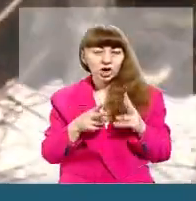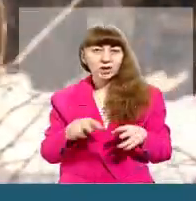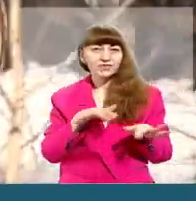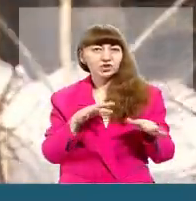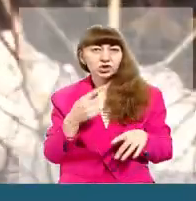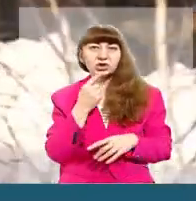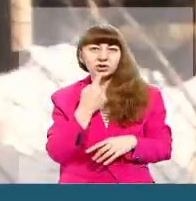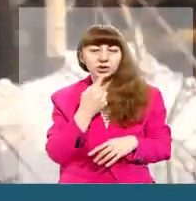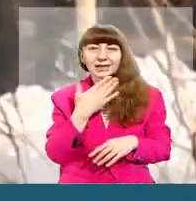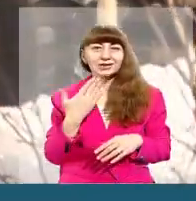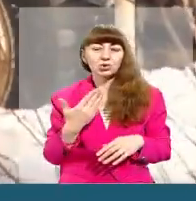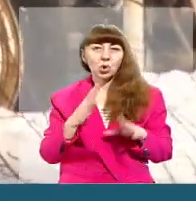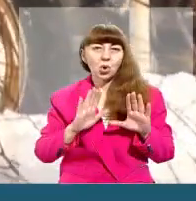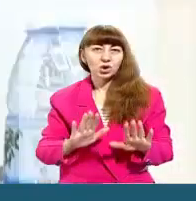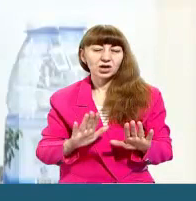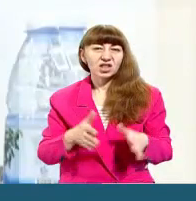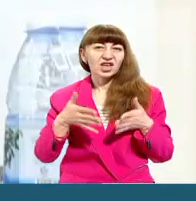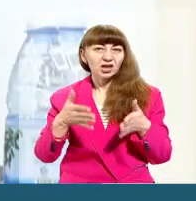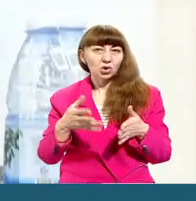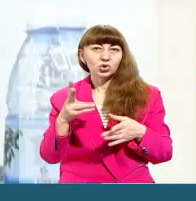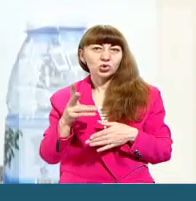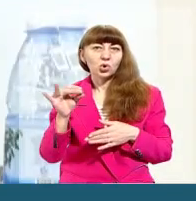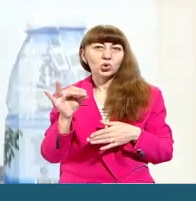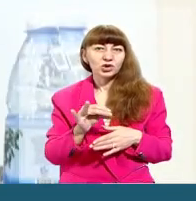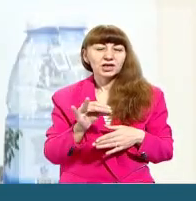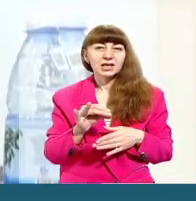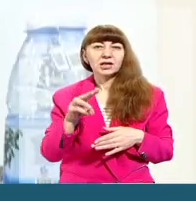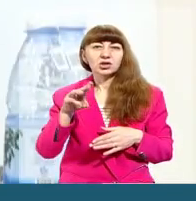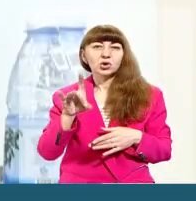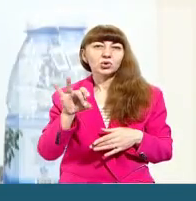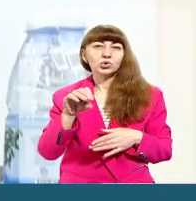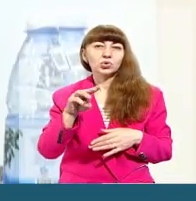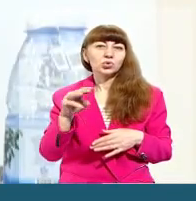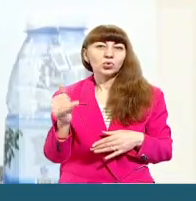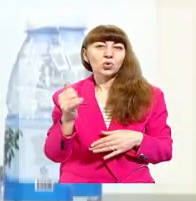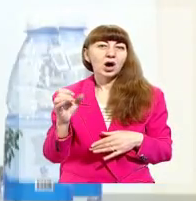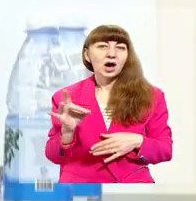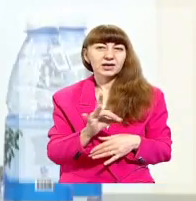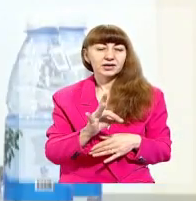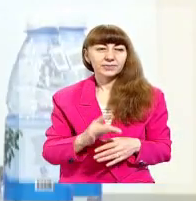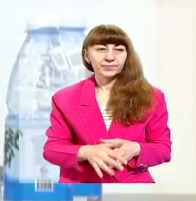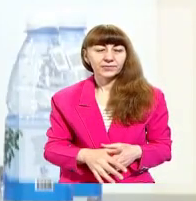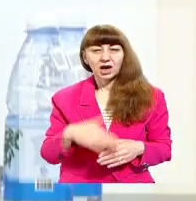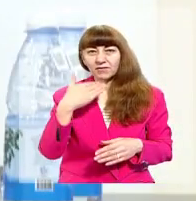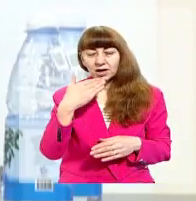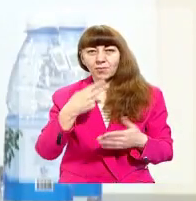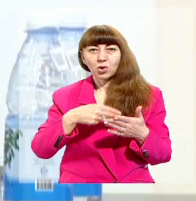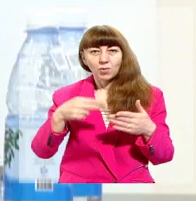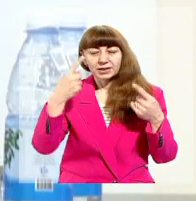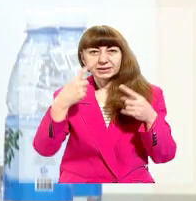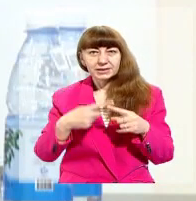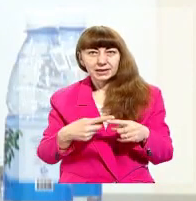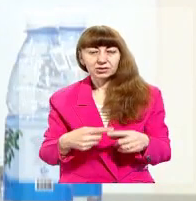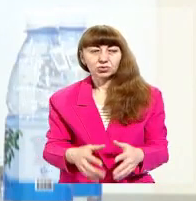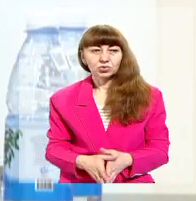не только на проезжей части, но и тротуарах. Я летом говорил, по технике покупайте, приобретайте. У